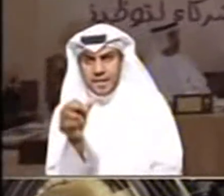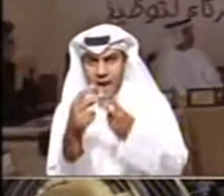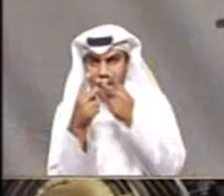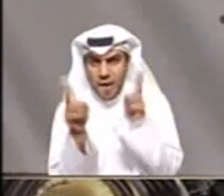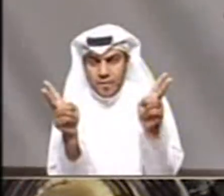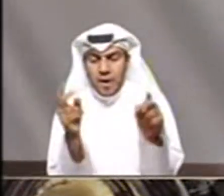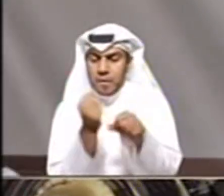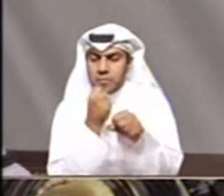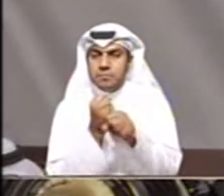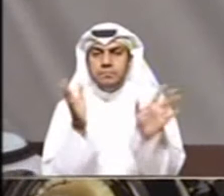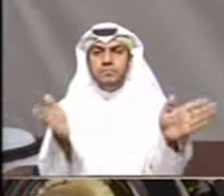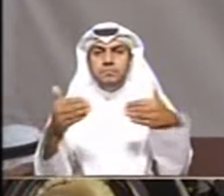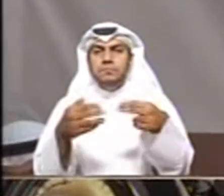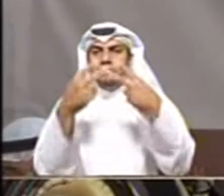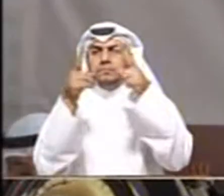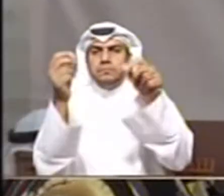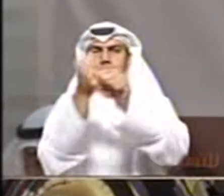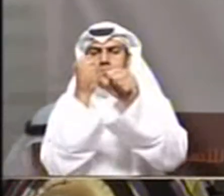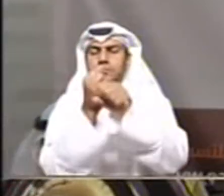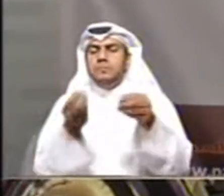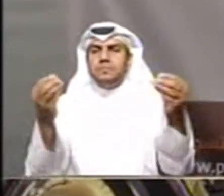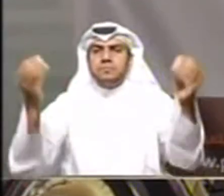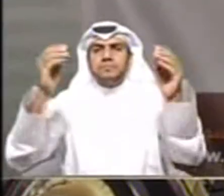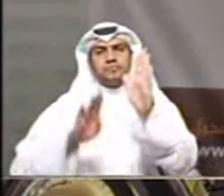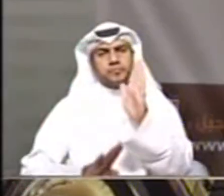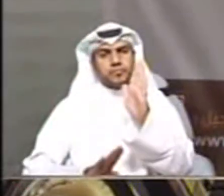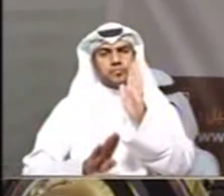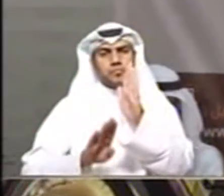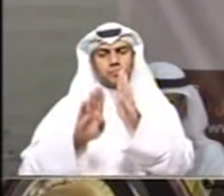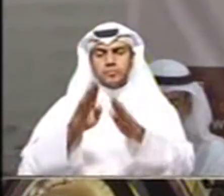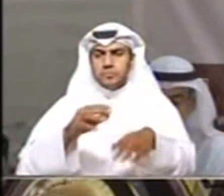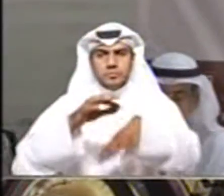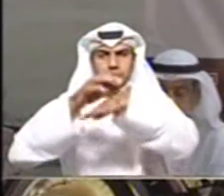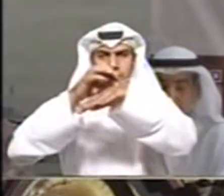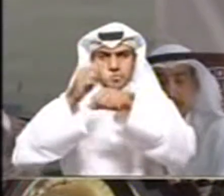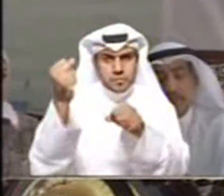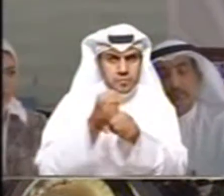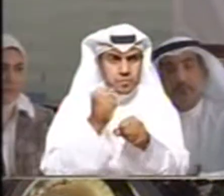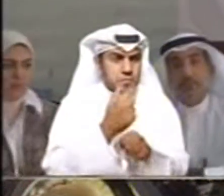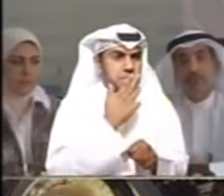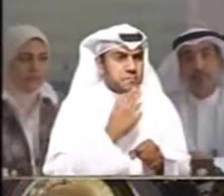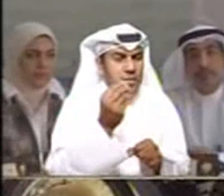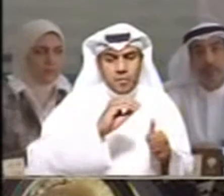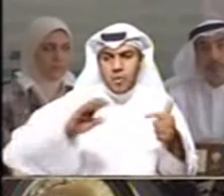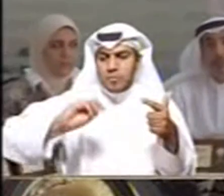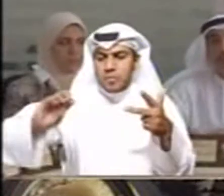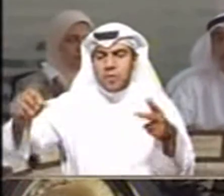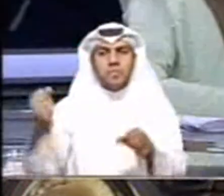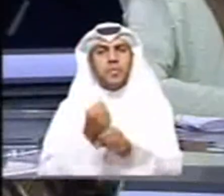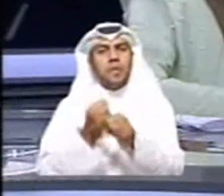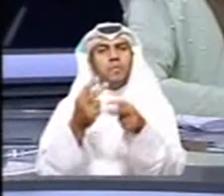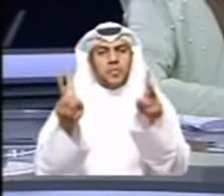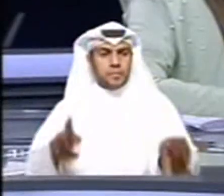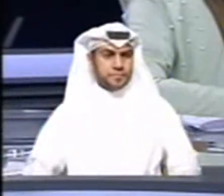المشروعات راح يبدأ يحتضن مشروعات هذه الفئة على شهر 10 في مرحلة أولية اللي هي مرحلة التدريب، ثم إعداد دراسة الجدوى ثم التمويل.